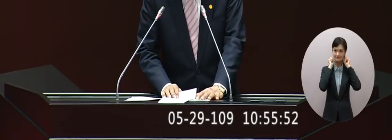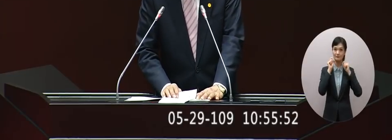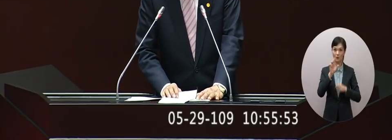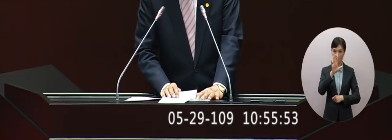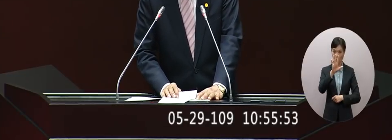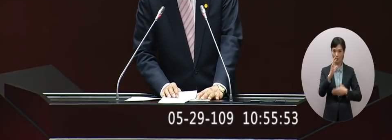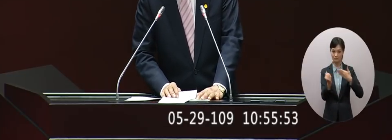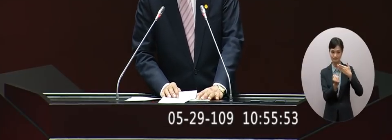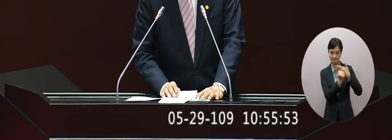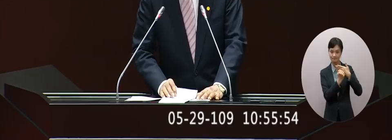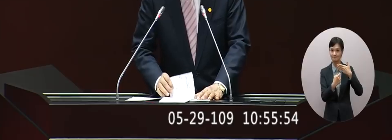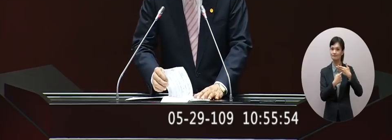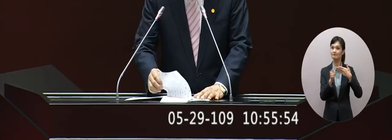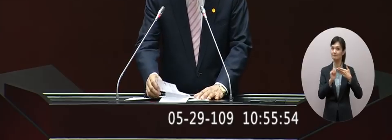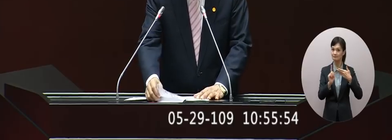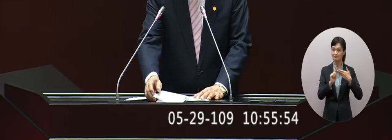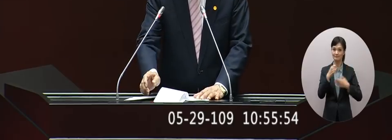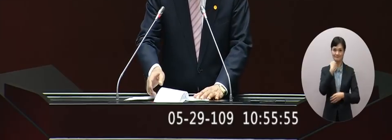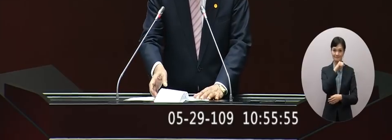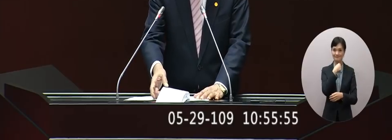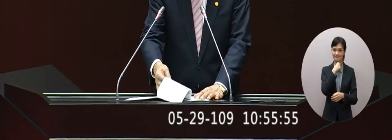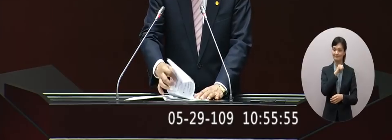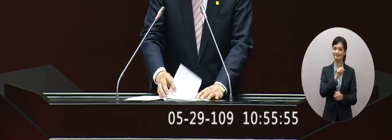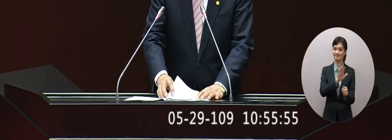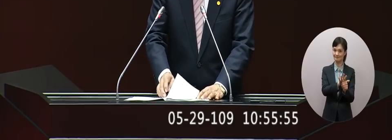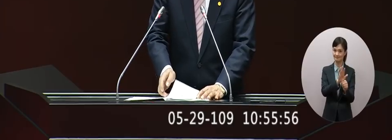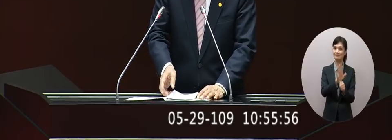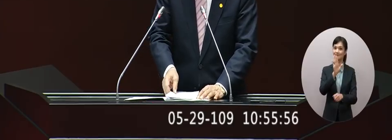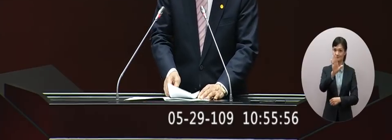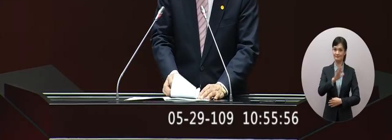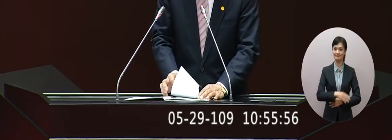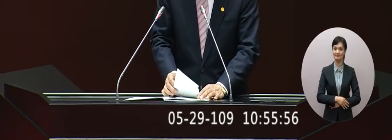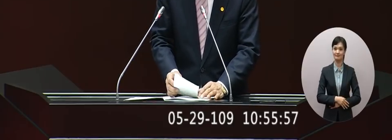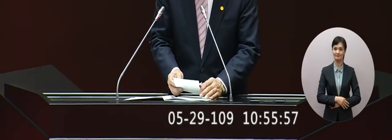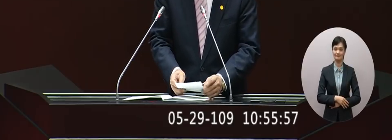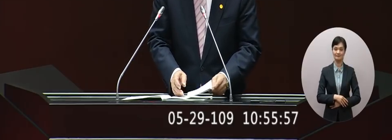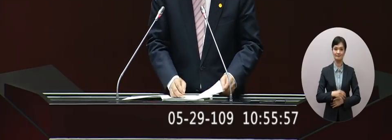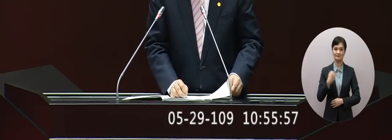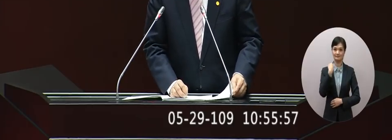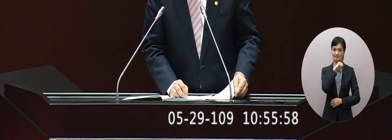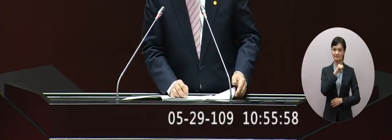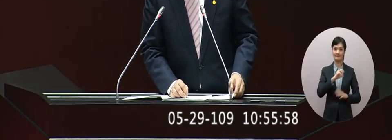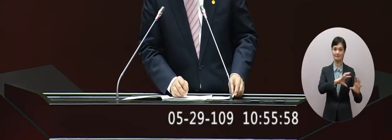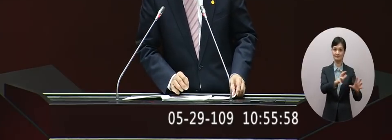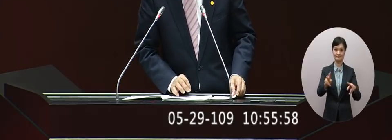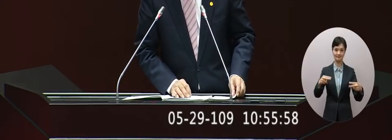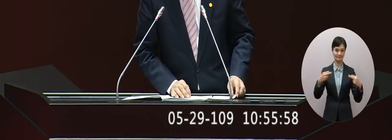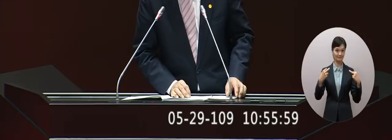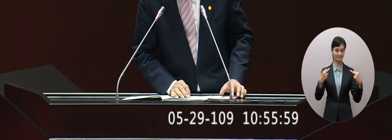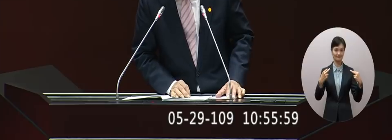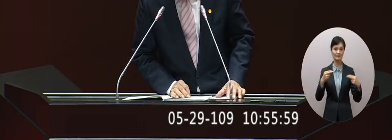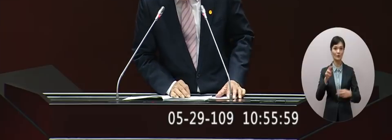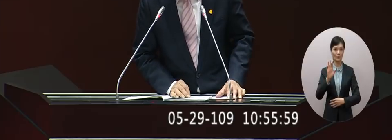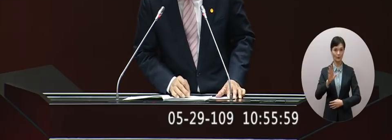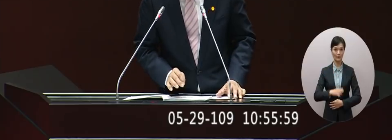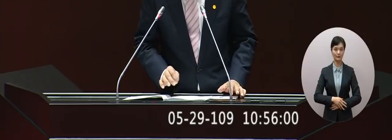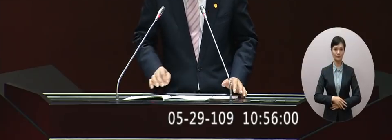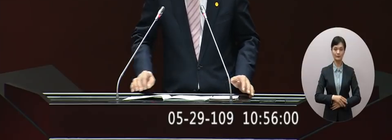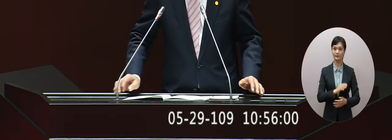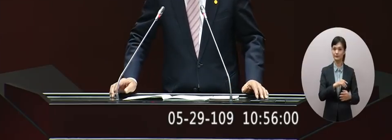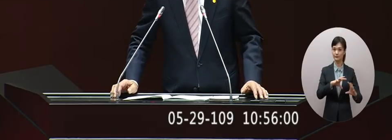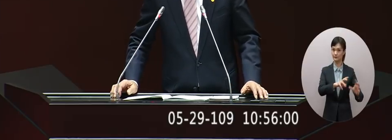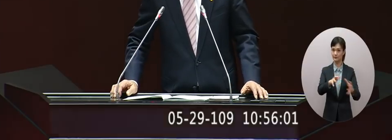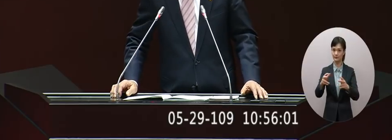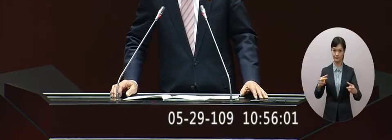help， 台湾是 helping， 台湾被全世界看见，台湾被全世界肯